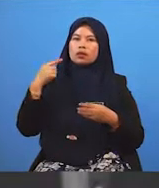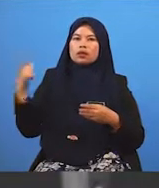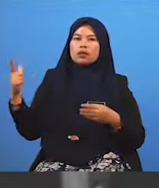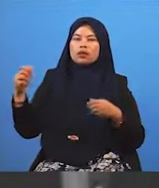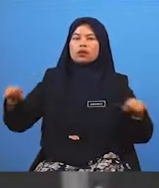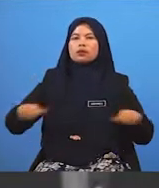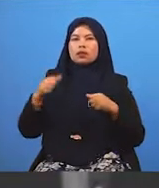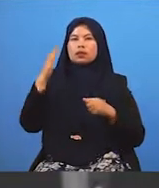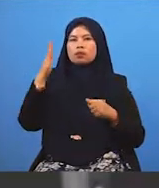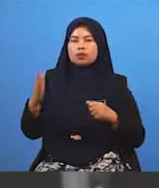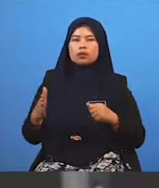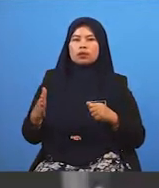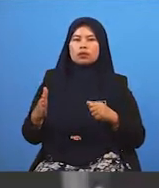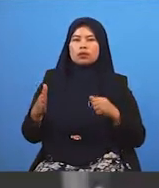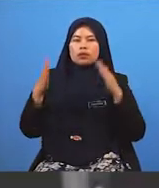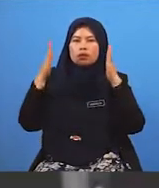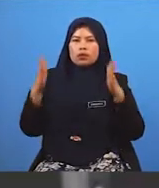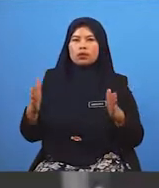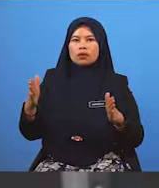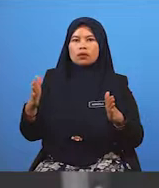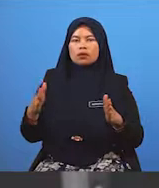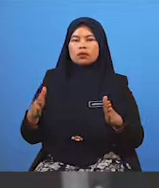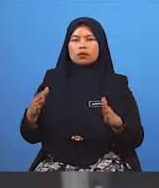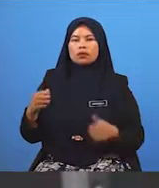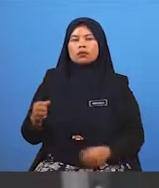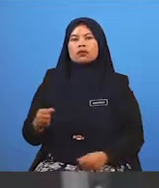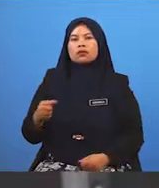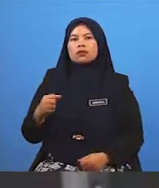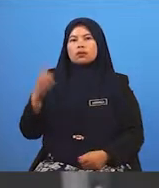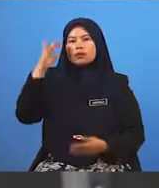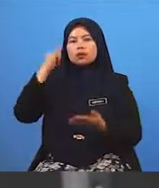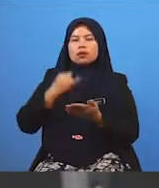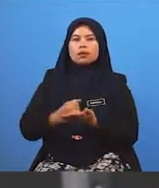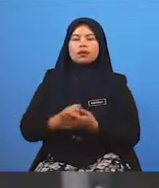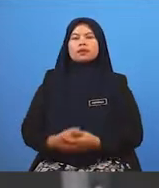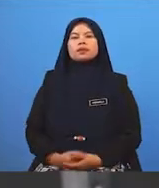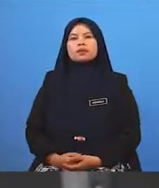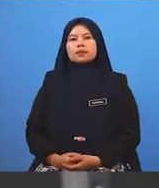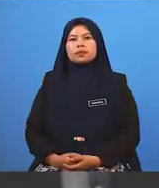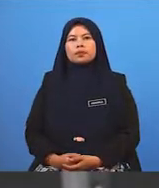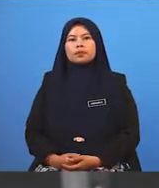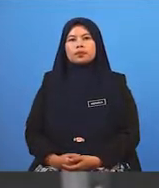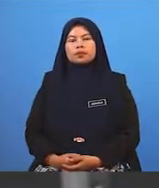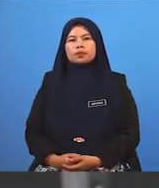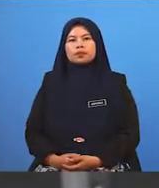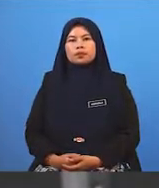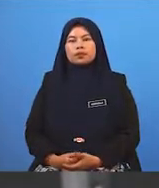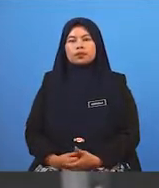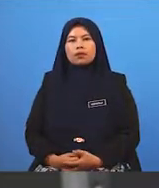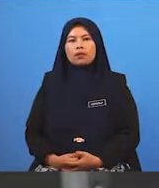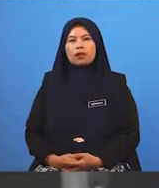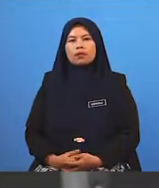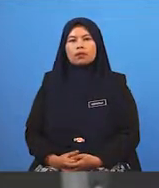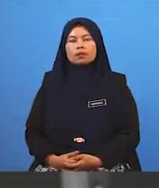taala maksudnya, maka siapa yang mengerjakan amal soleh sedang ia beriman, maka tidak